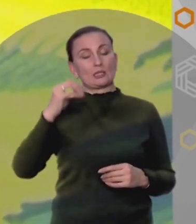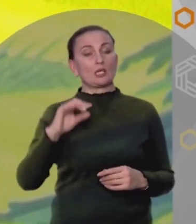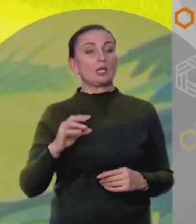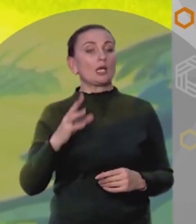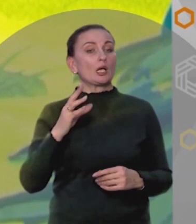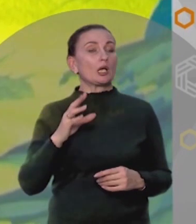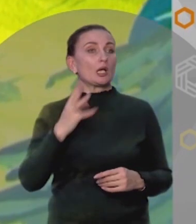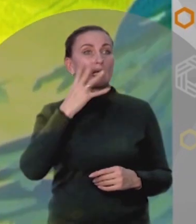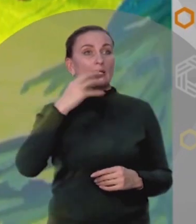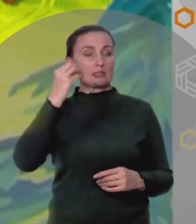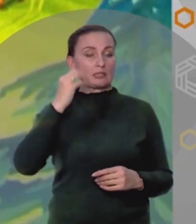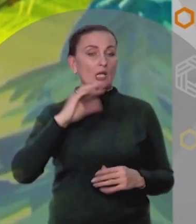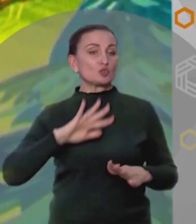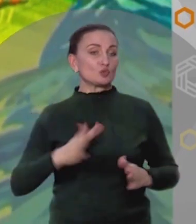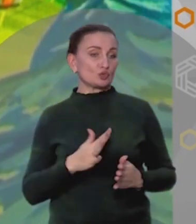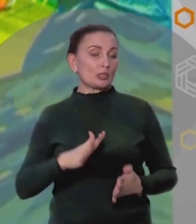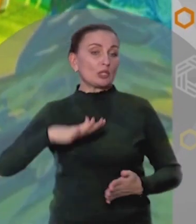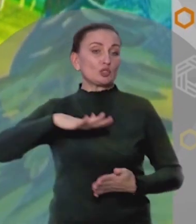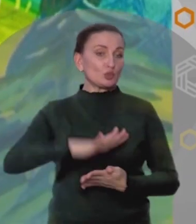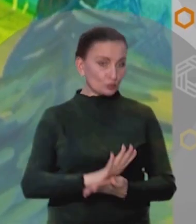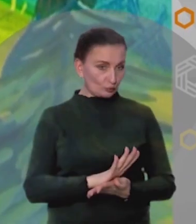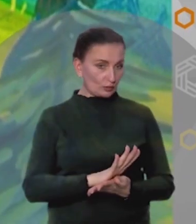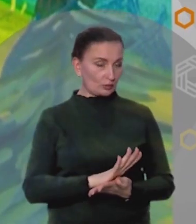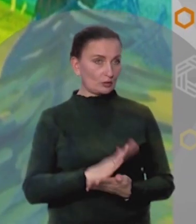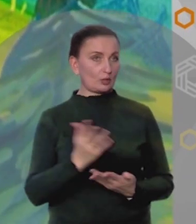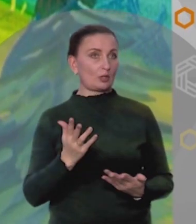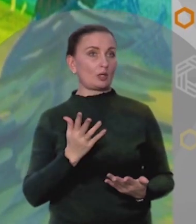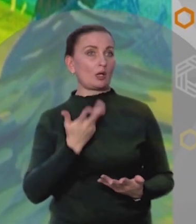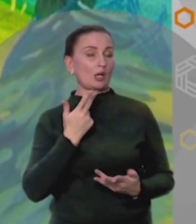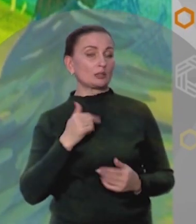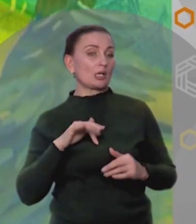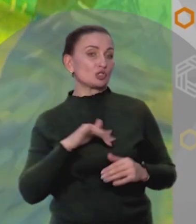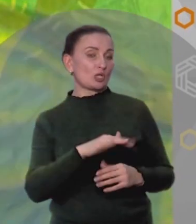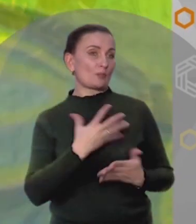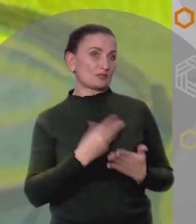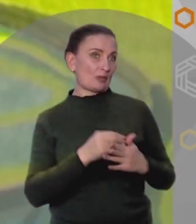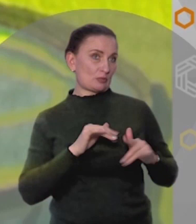лисы. Рыжая случайно наступила на нее, когда шла по своим делам.